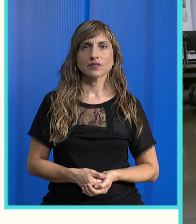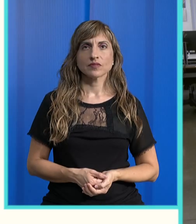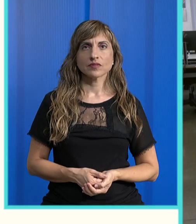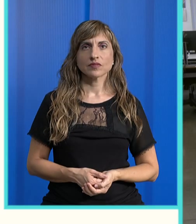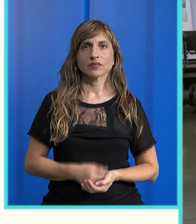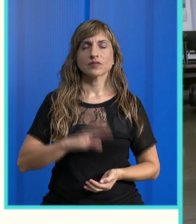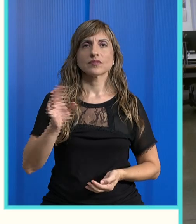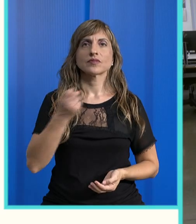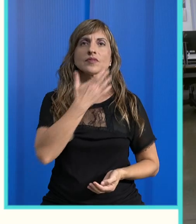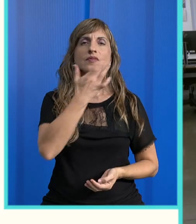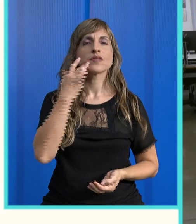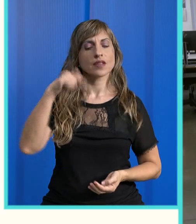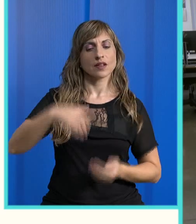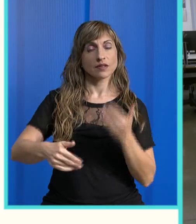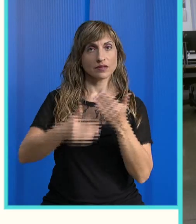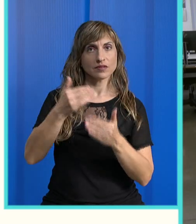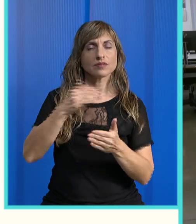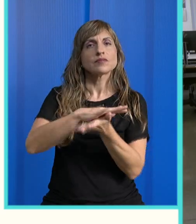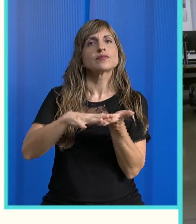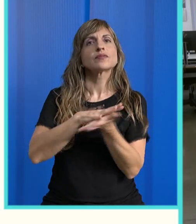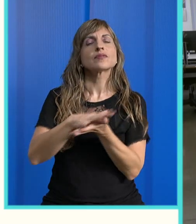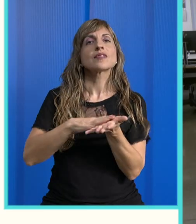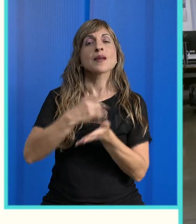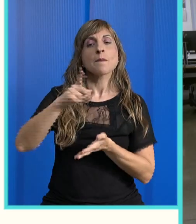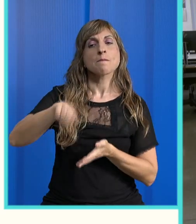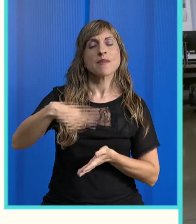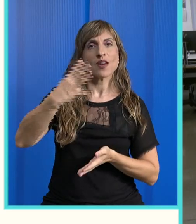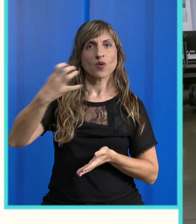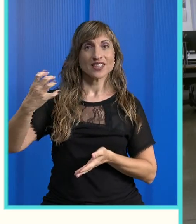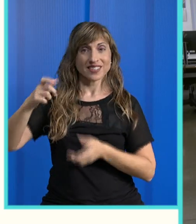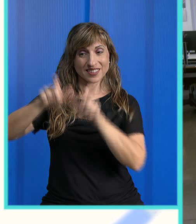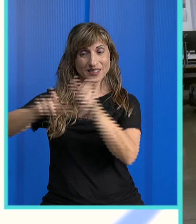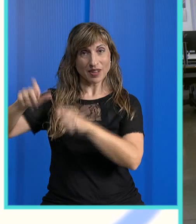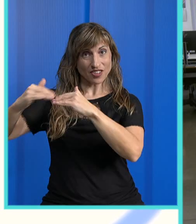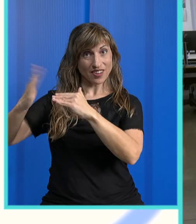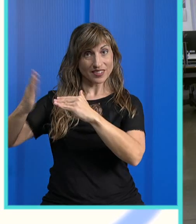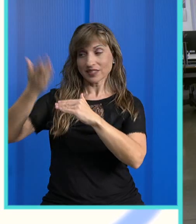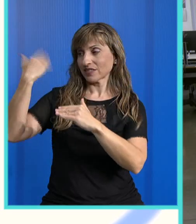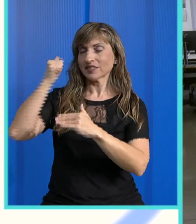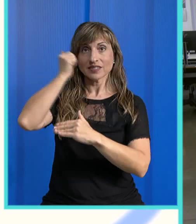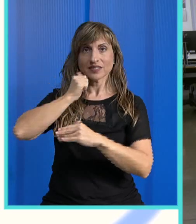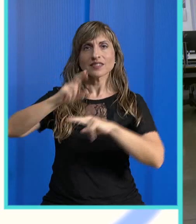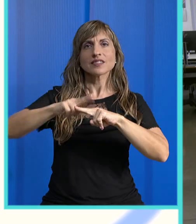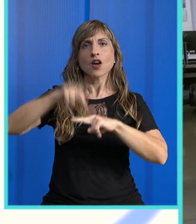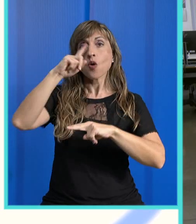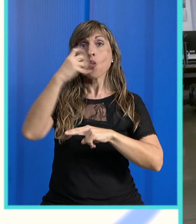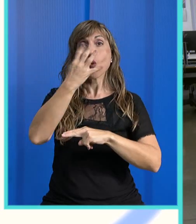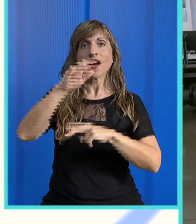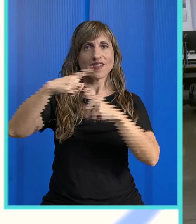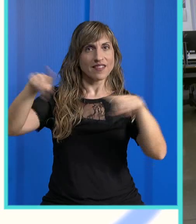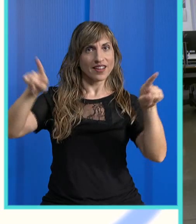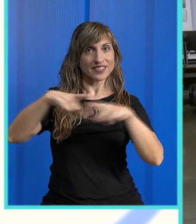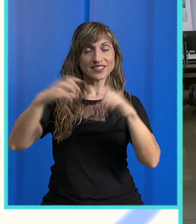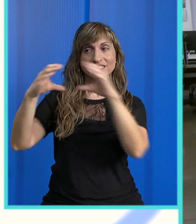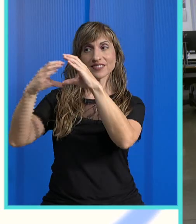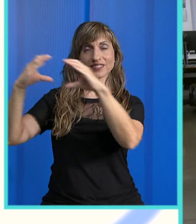Hola, bona tarda. Avui comencem fent referència a les més de 1.400 persones que van celebrar aquest dissabte els 40 anys de directe cistuxal